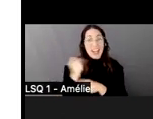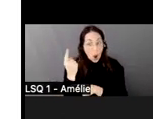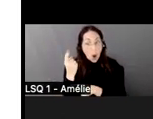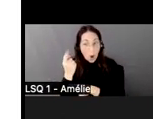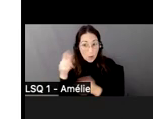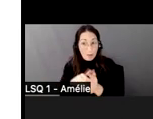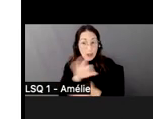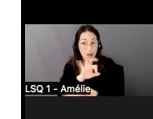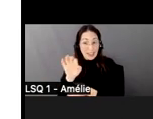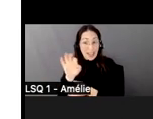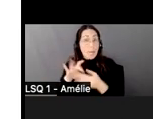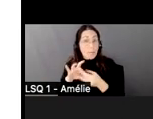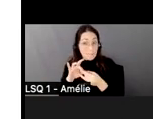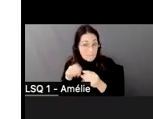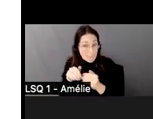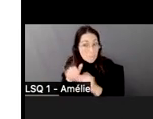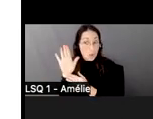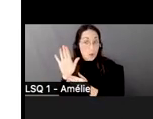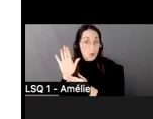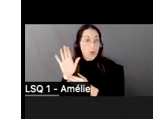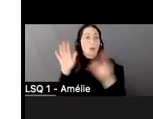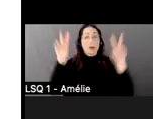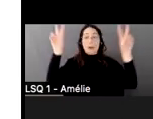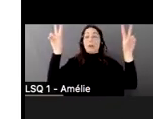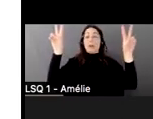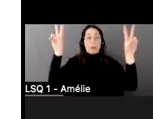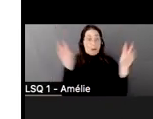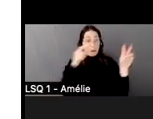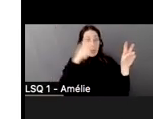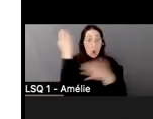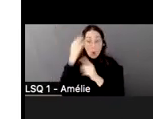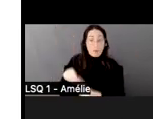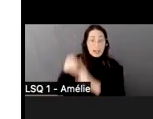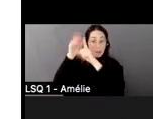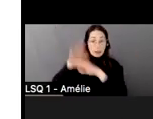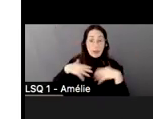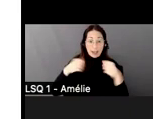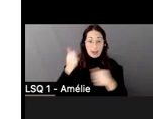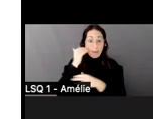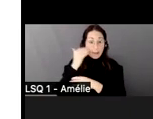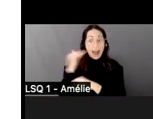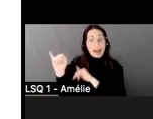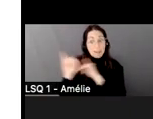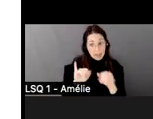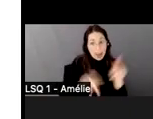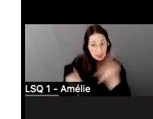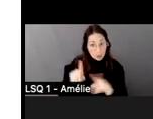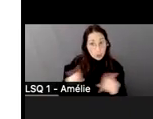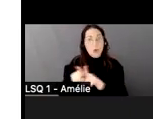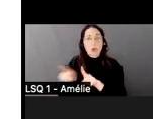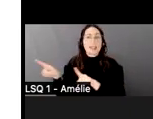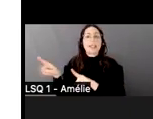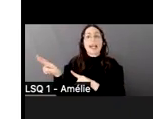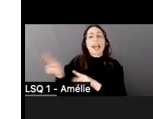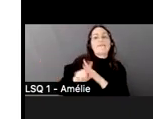Alors parlons du cours principal sur la santé mentale des immigrants et des réfugiés, offert par le Bureau de l'équité en